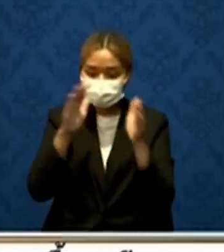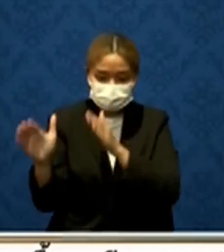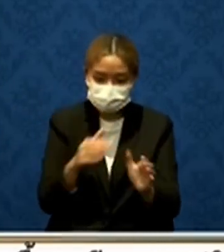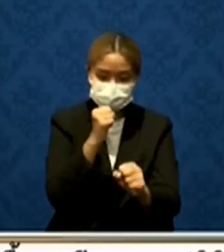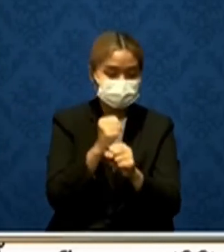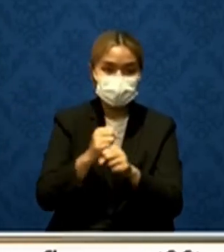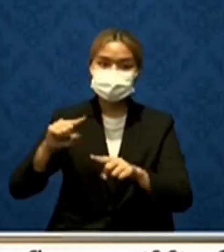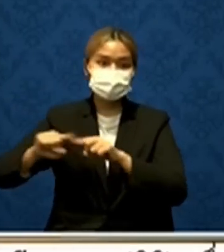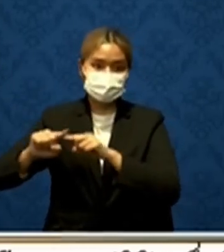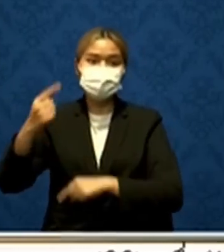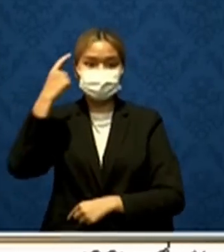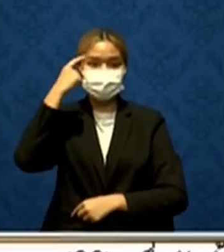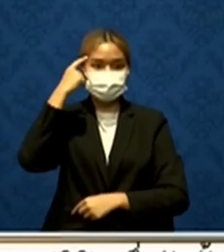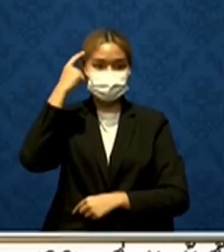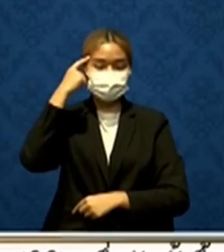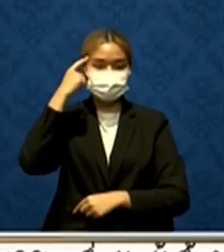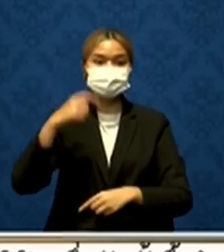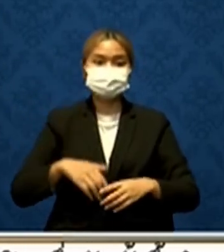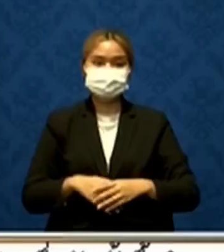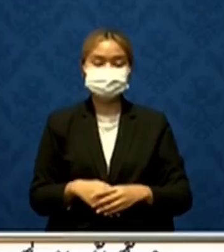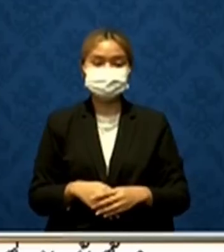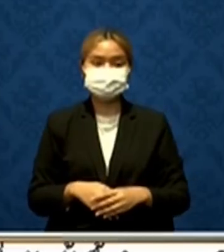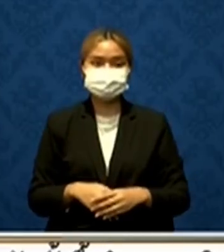ทราบดีทำไมท่านจะไม่ทราบ